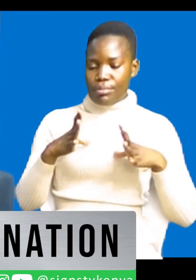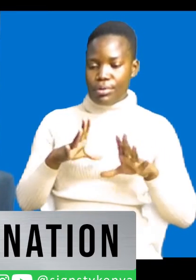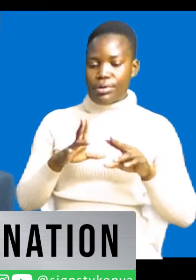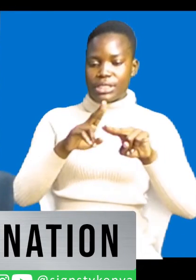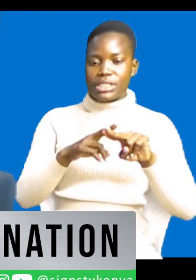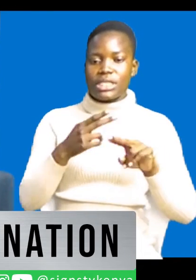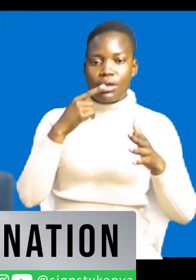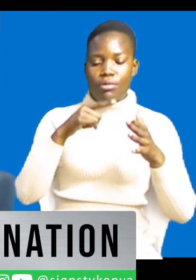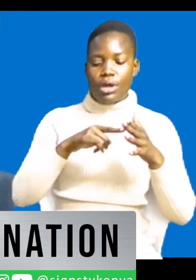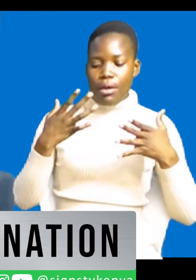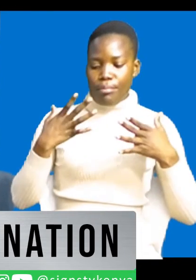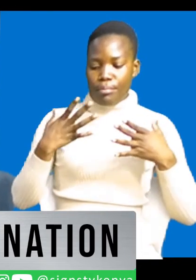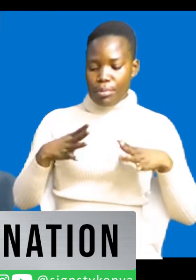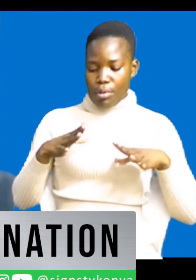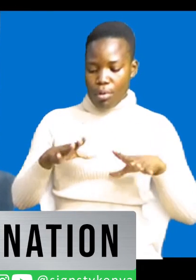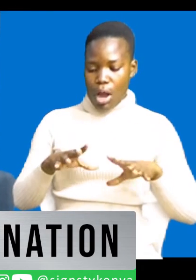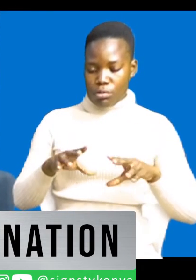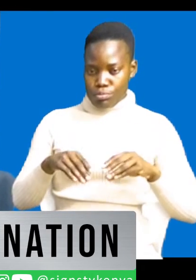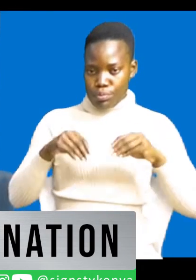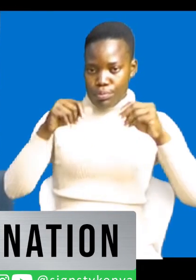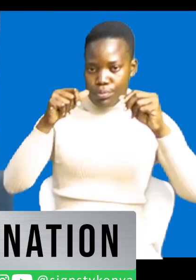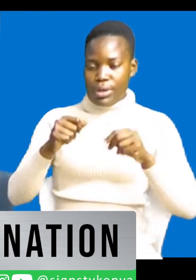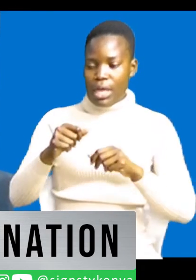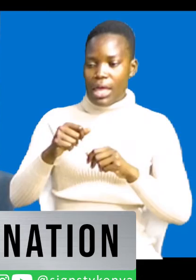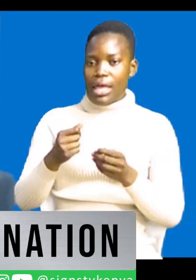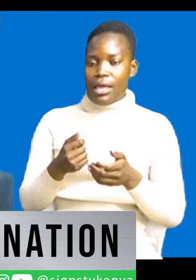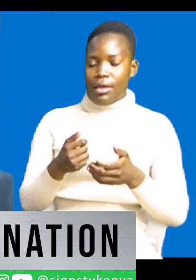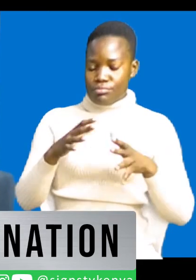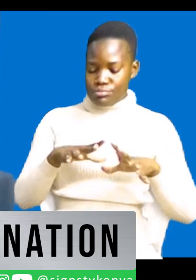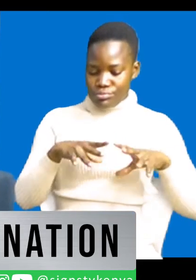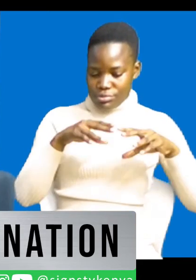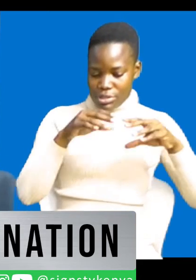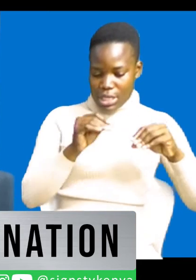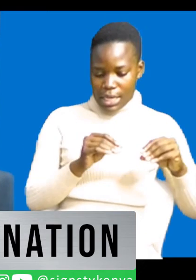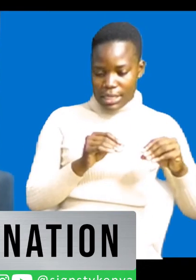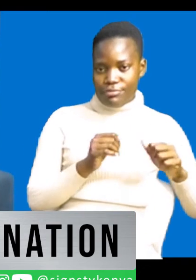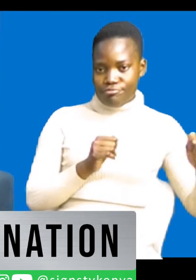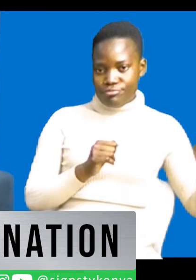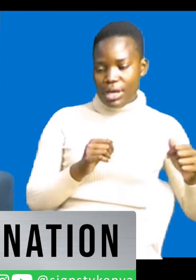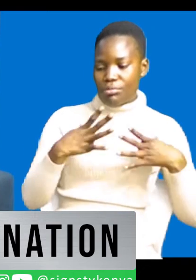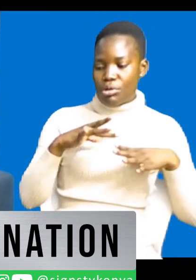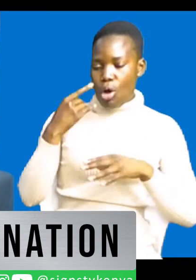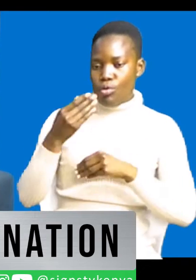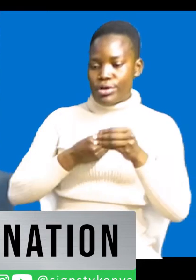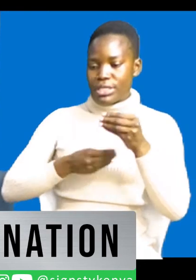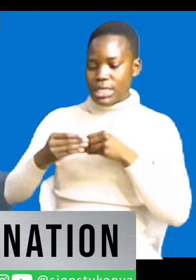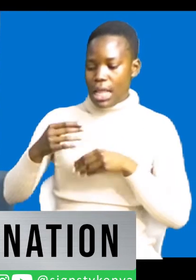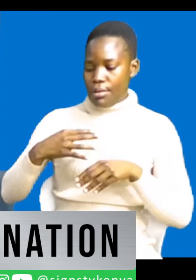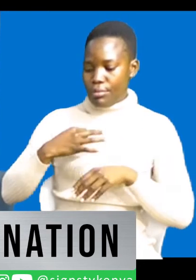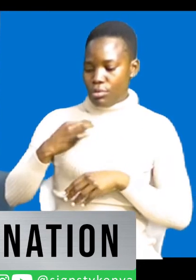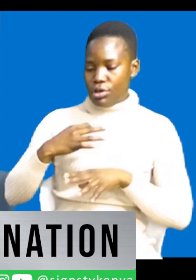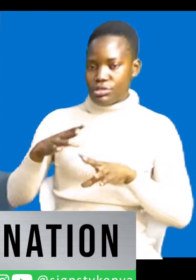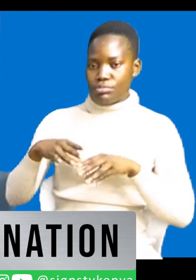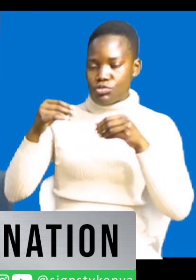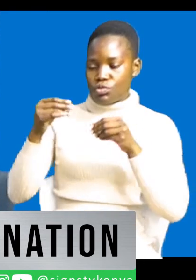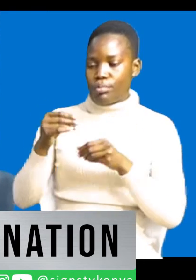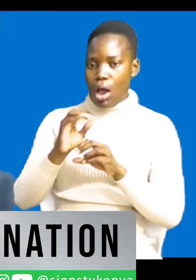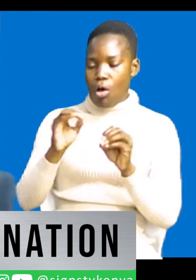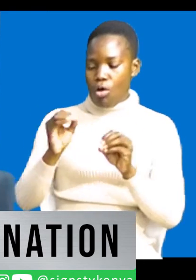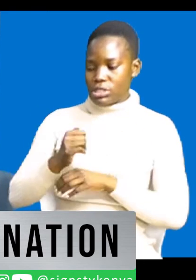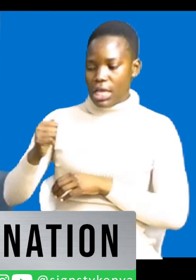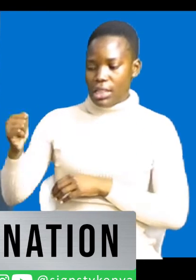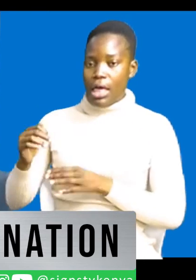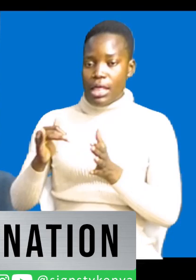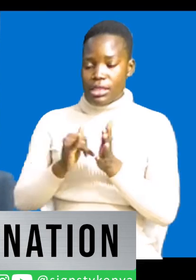muambie watu wa Mitumba pande hii na watu wa Mitumba hii pande wale si wa Mitumba yes. Tuongee hiyo kitu. That's why I'm telling you elections are very important.